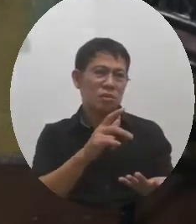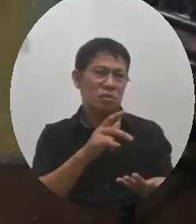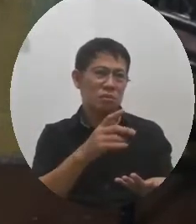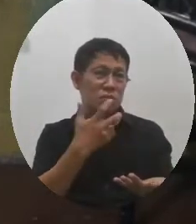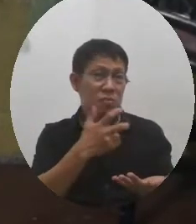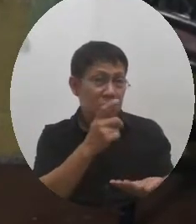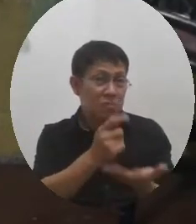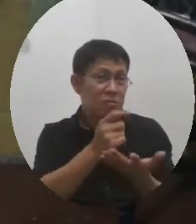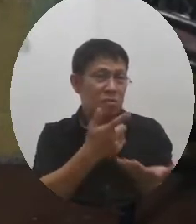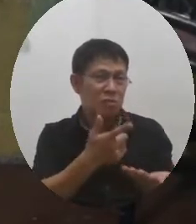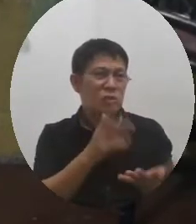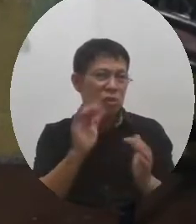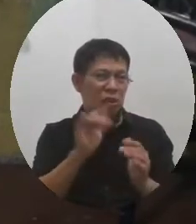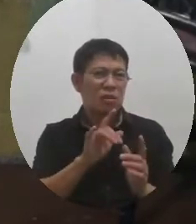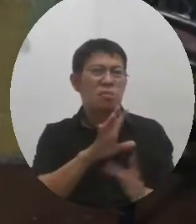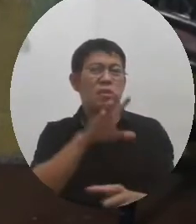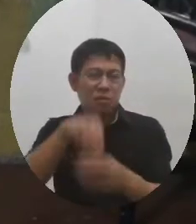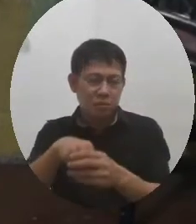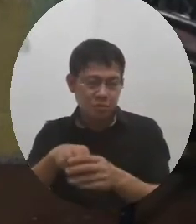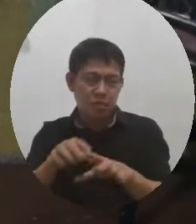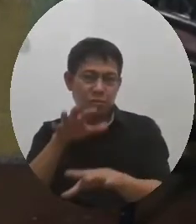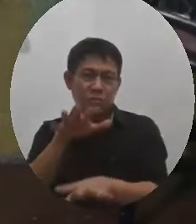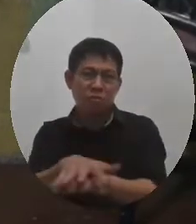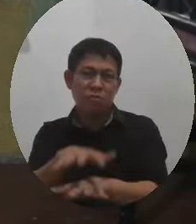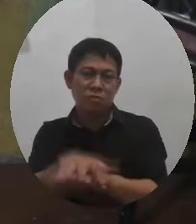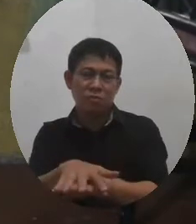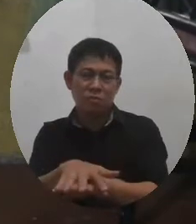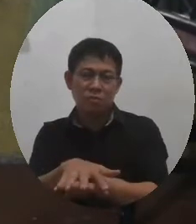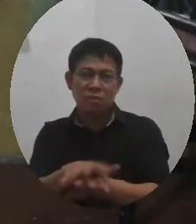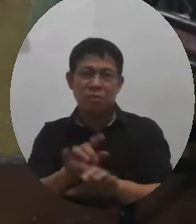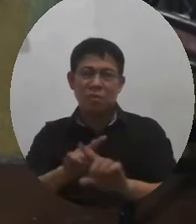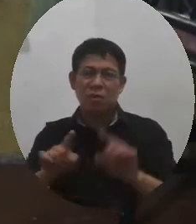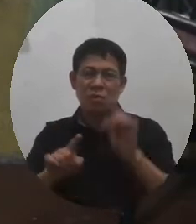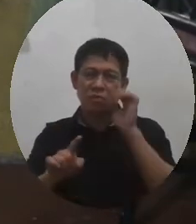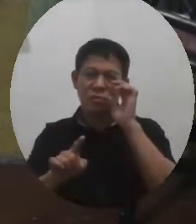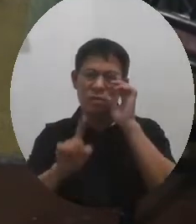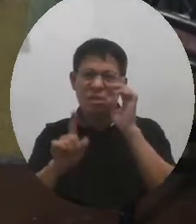mga bata, minsan kasi dinadala namin siya sa palaruan, talagang